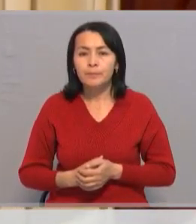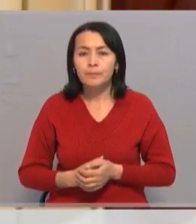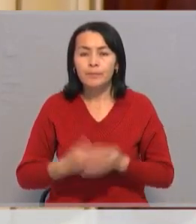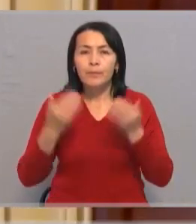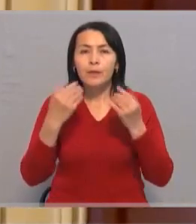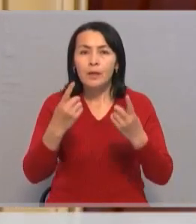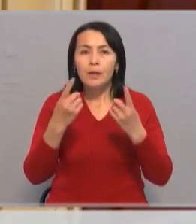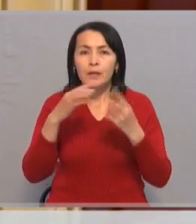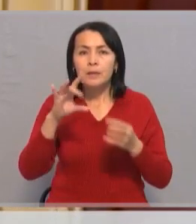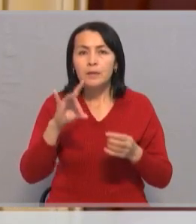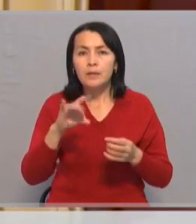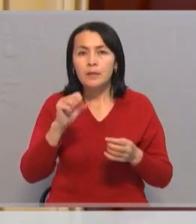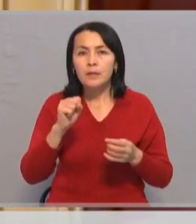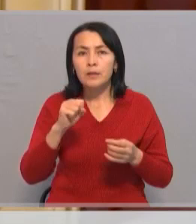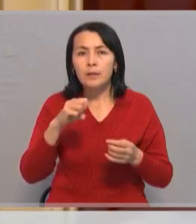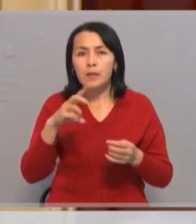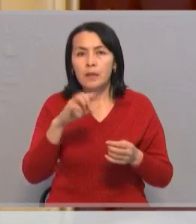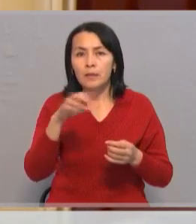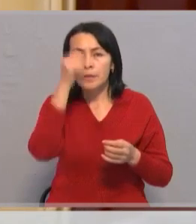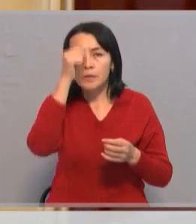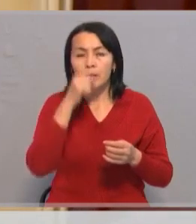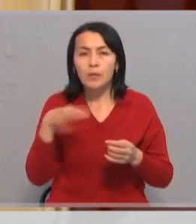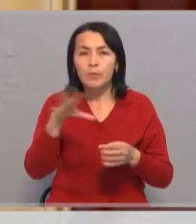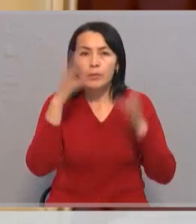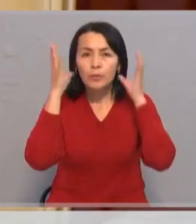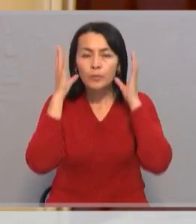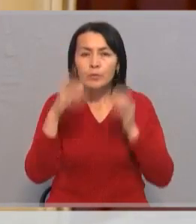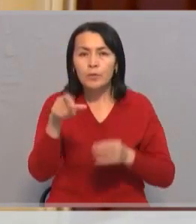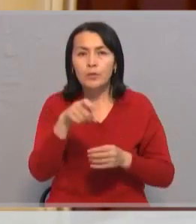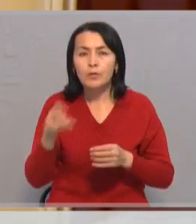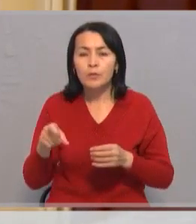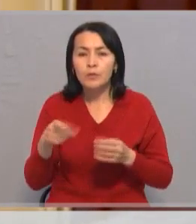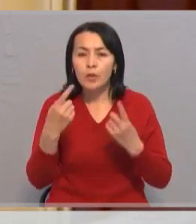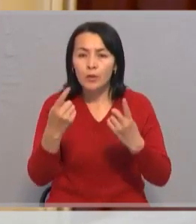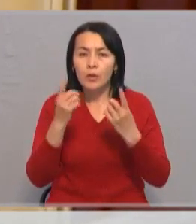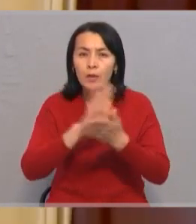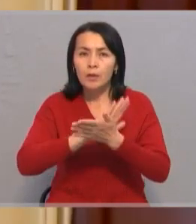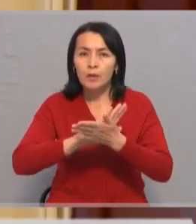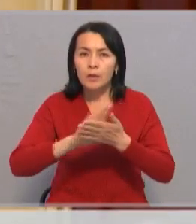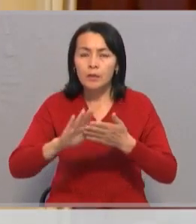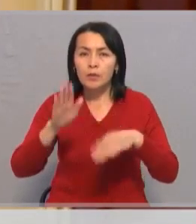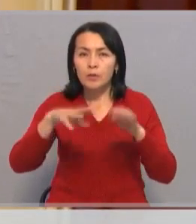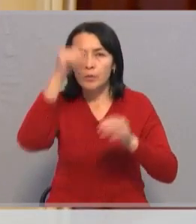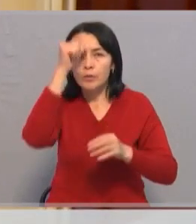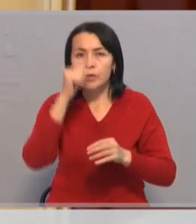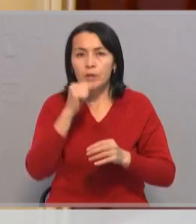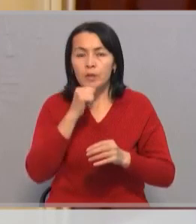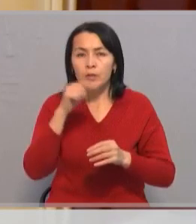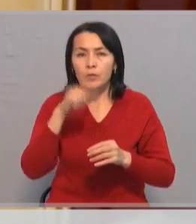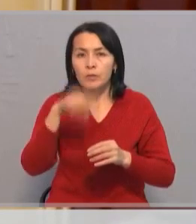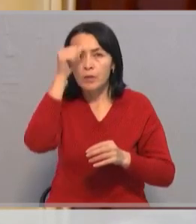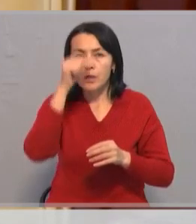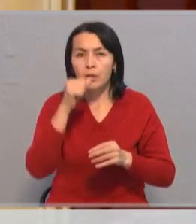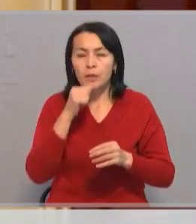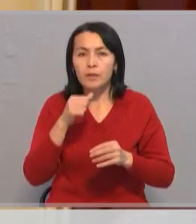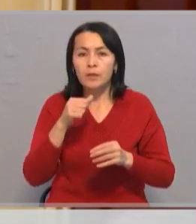Енді қасиетті Рамазан айы бүкіл мұсылман жамағатқа, мұсылман жұртшылықтың рухани тазаратын, кемелденетін ай ғой. Осындай